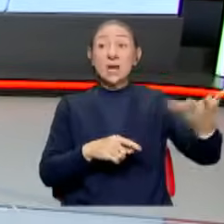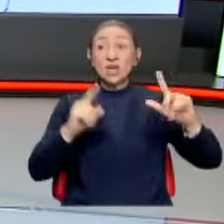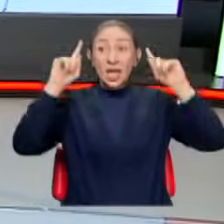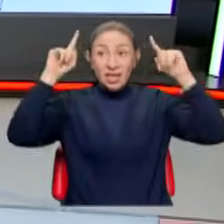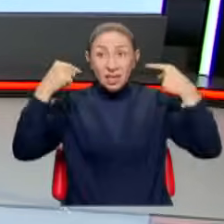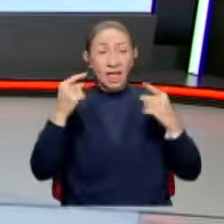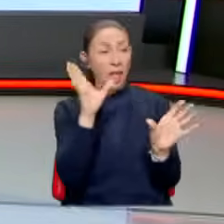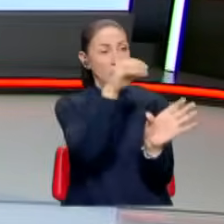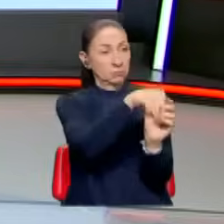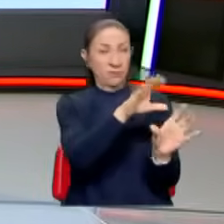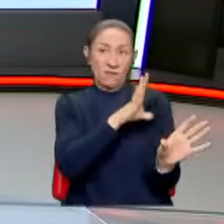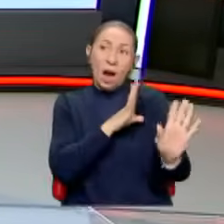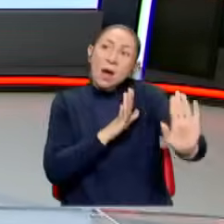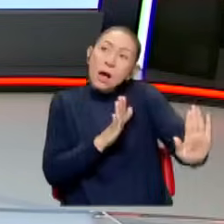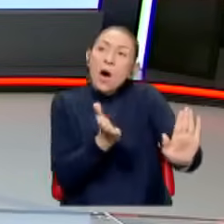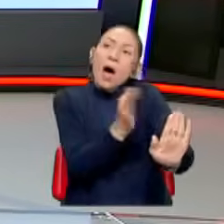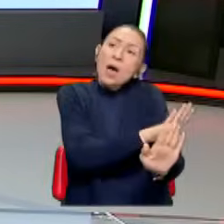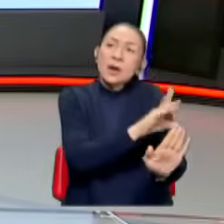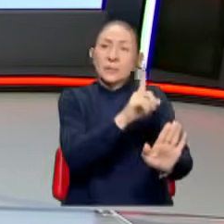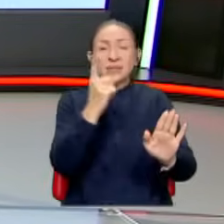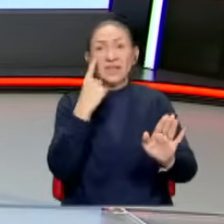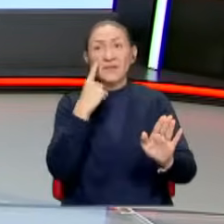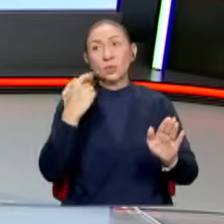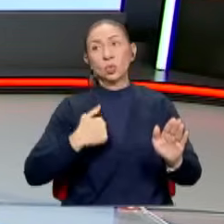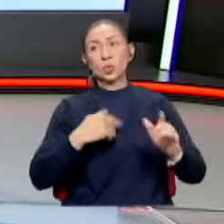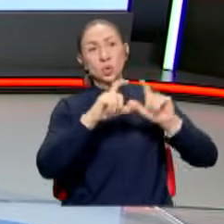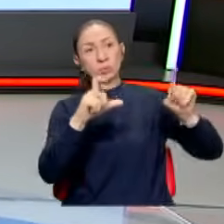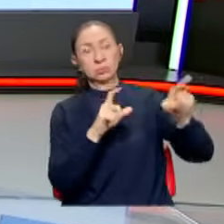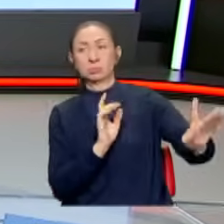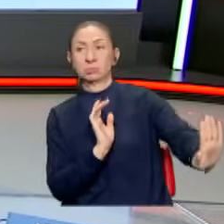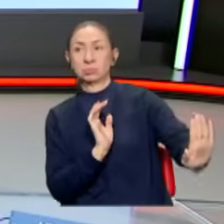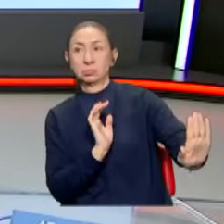yetkilerle donatılmış başka bir devlet kurumudur